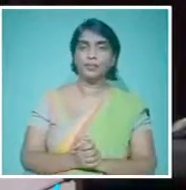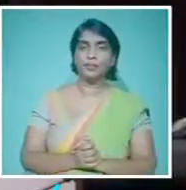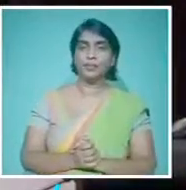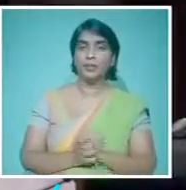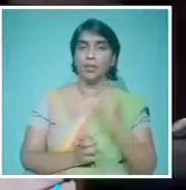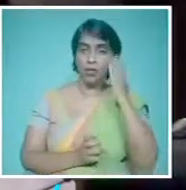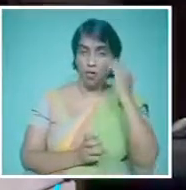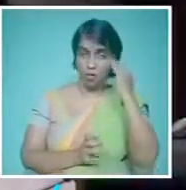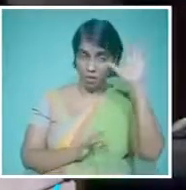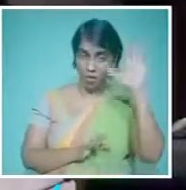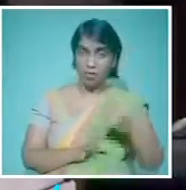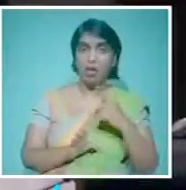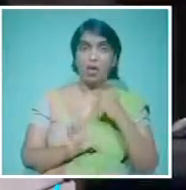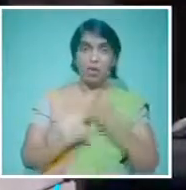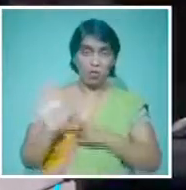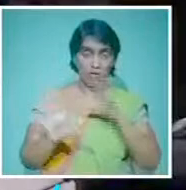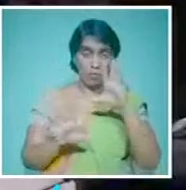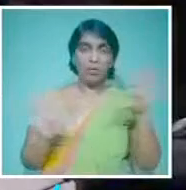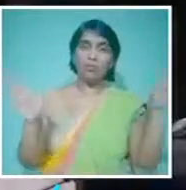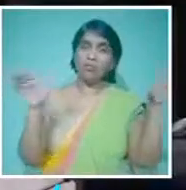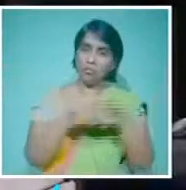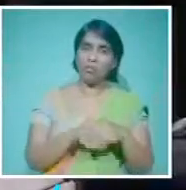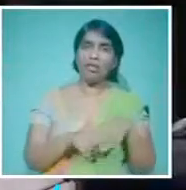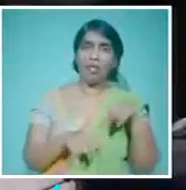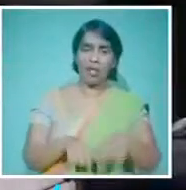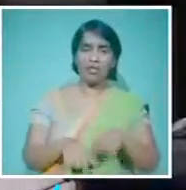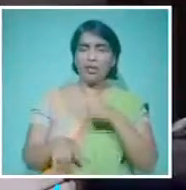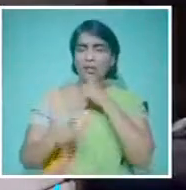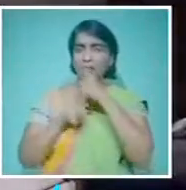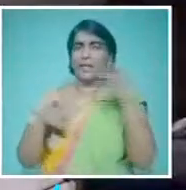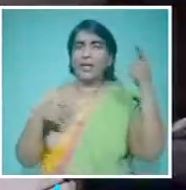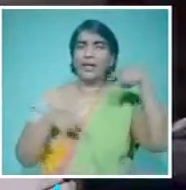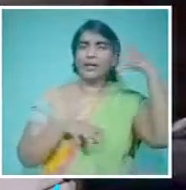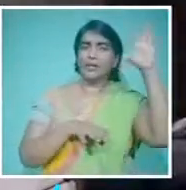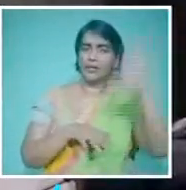කාන්තාවෝ ගේන්න අවුරුදු 5ද කසාදයක් කතා කරගත්තාම දෙයියනේ අද කතා කළා හෙට ගේනවා